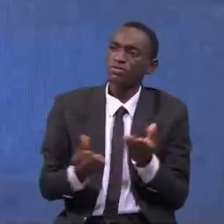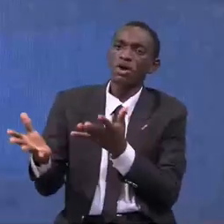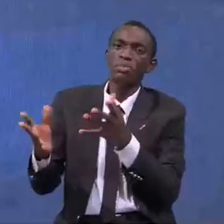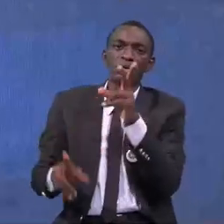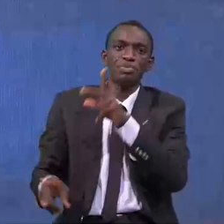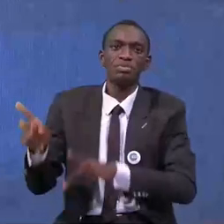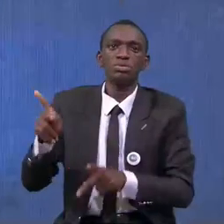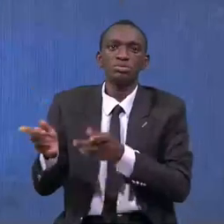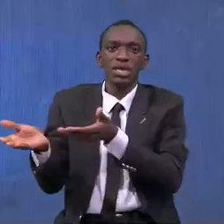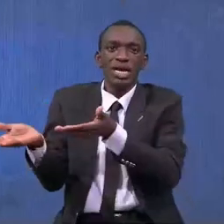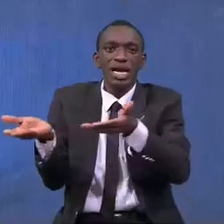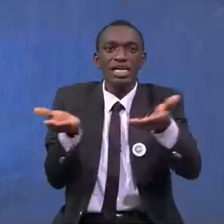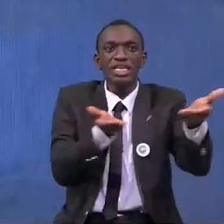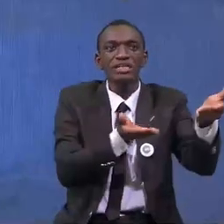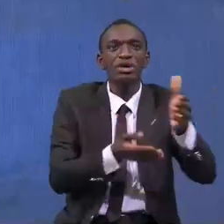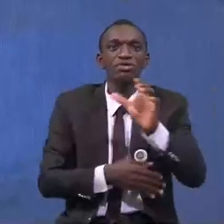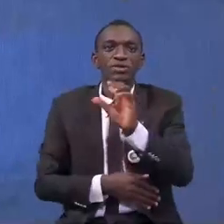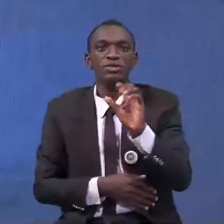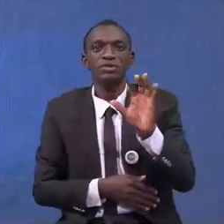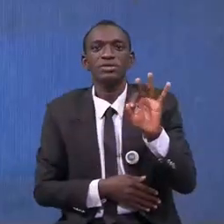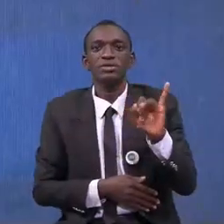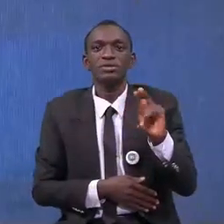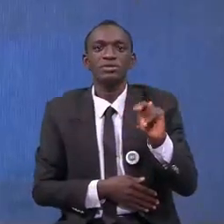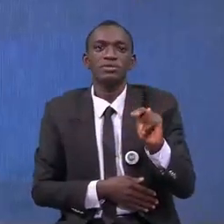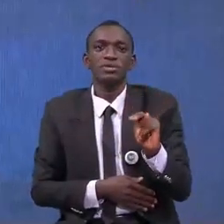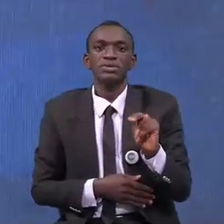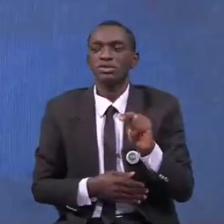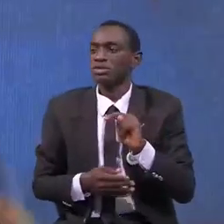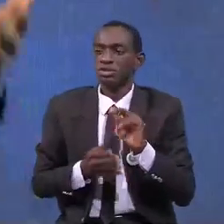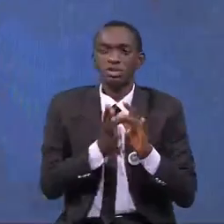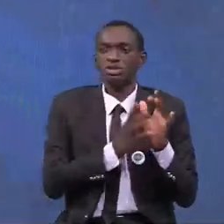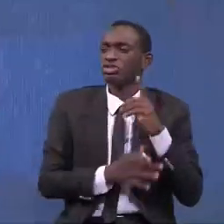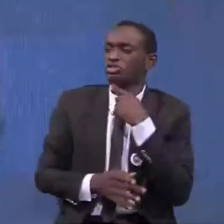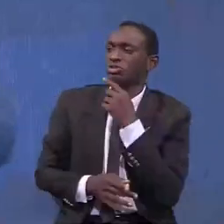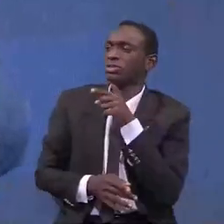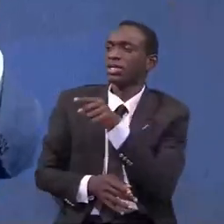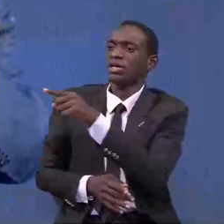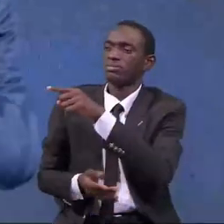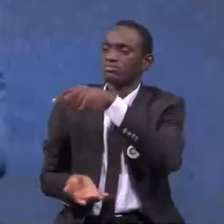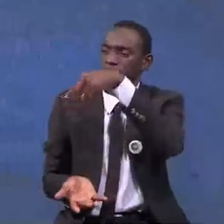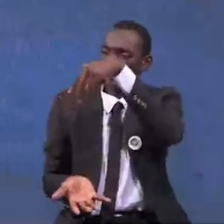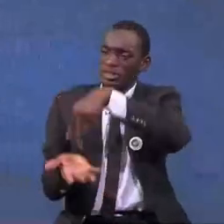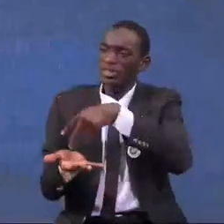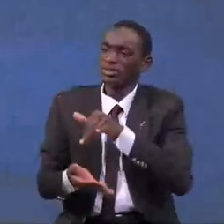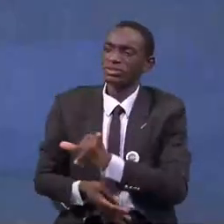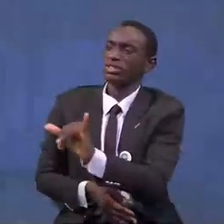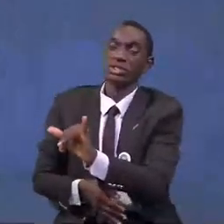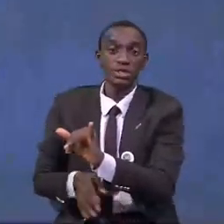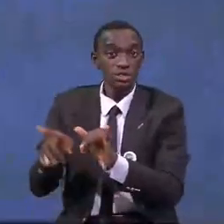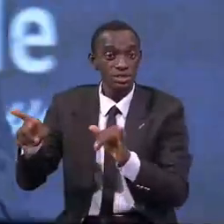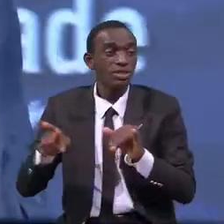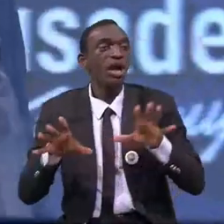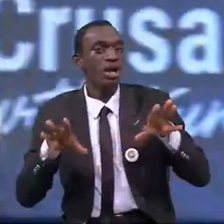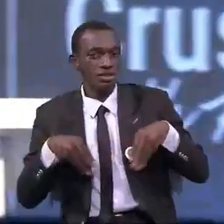il est venu dire au porteur du cercueil arrêtez arrêtez-vous ils ont